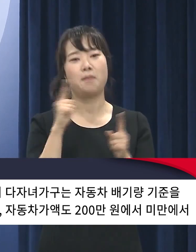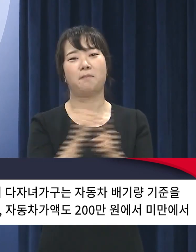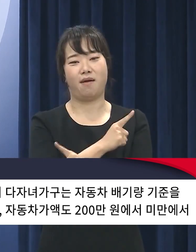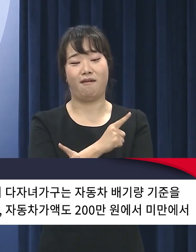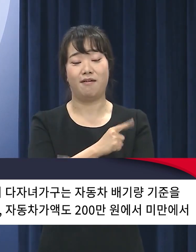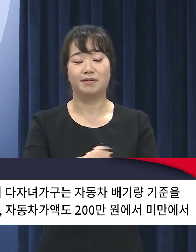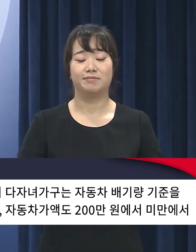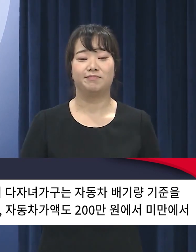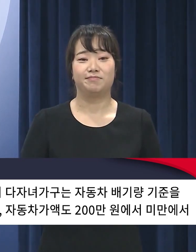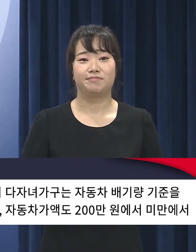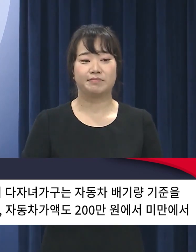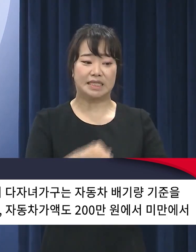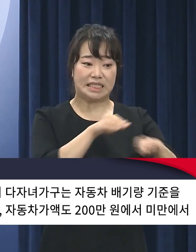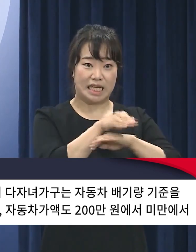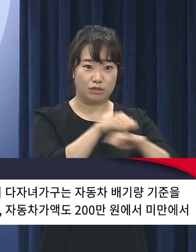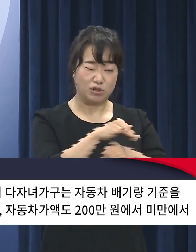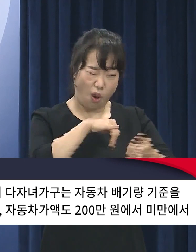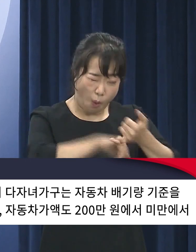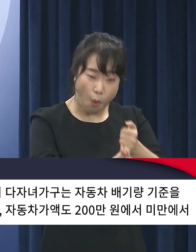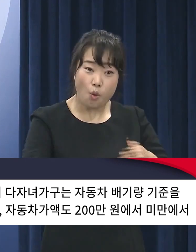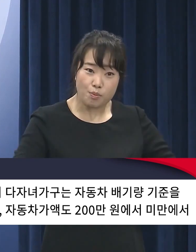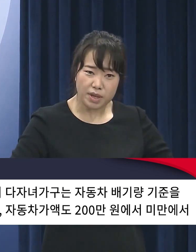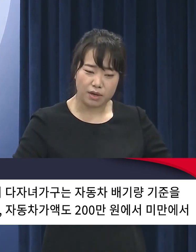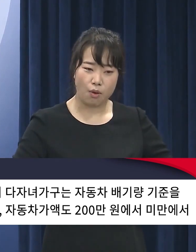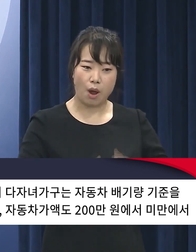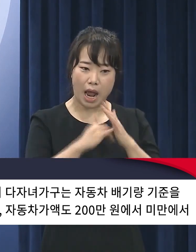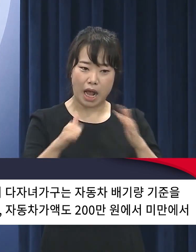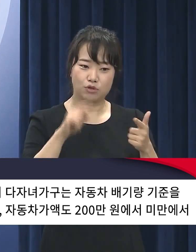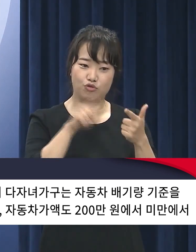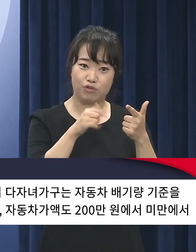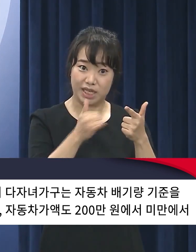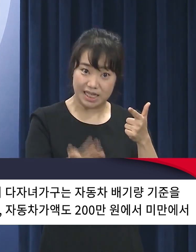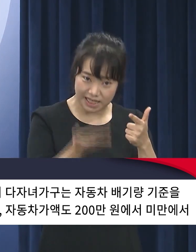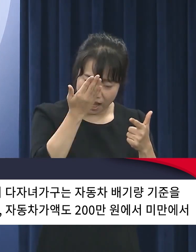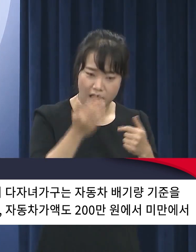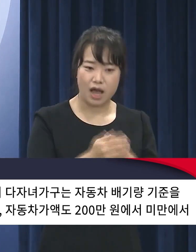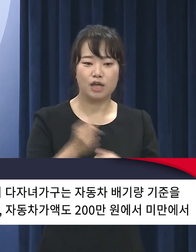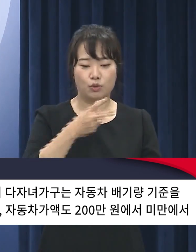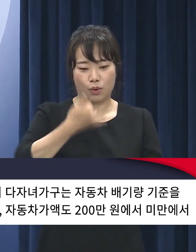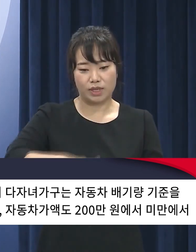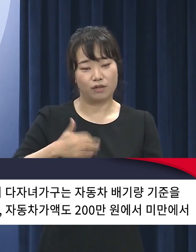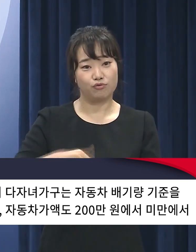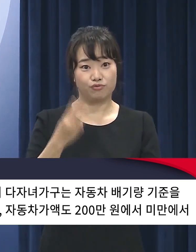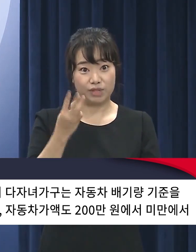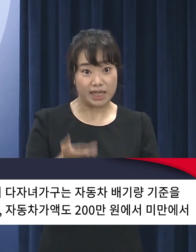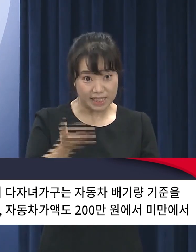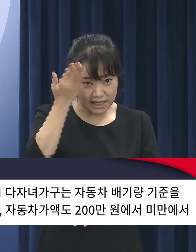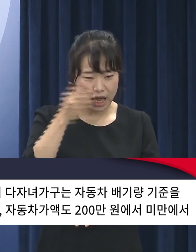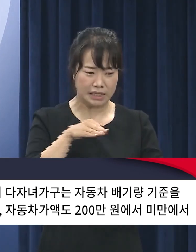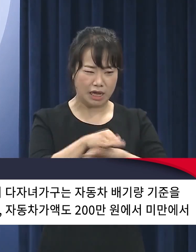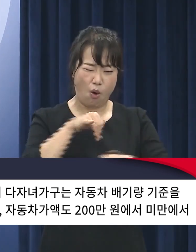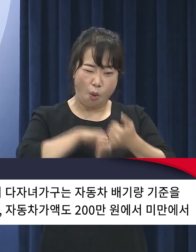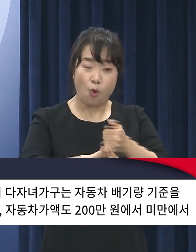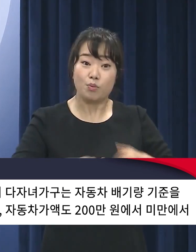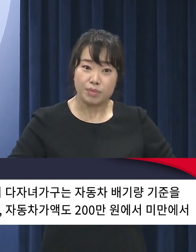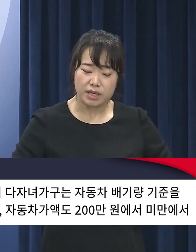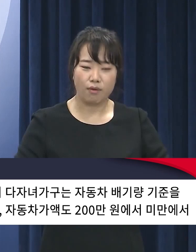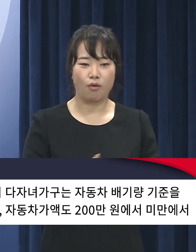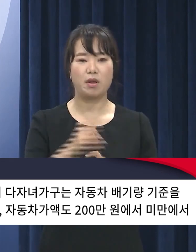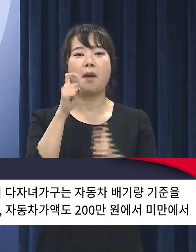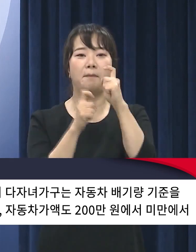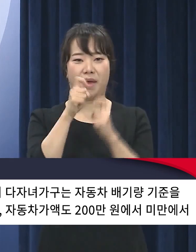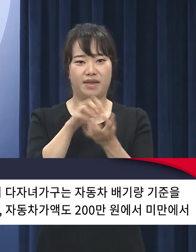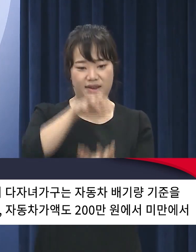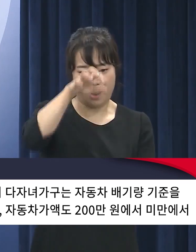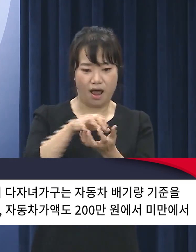완화합니다. 자동차가 꼭 필요한 6인 이상의 다인 가구, 3명 이상의 다자녀 가구는 자동차 배기량